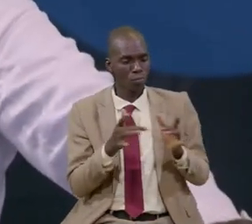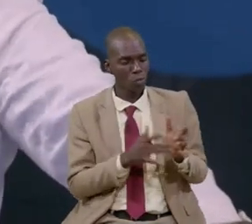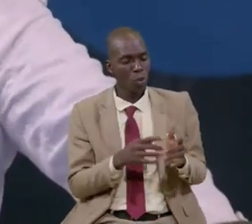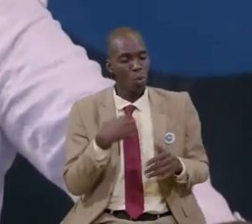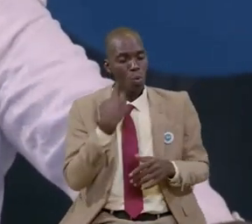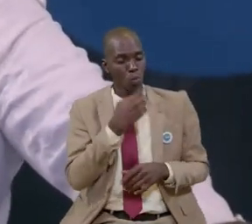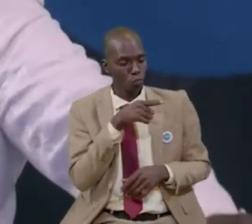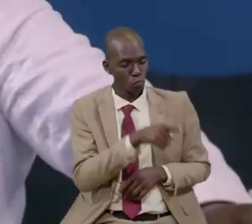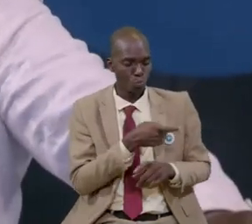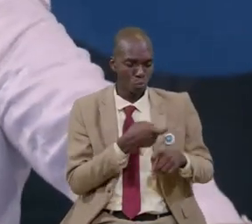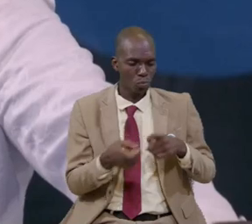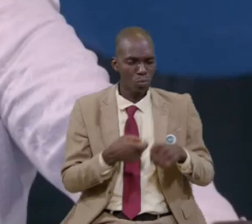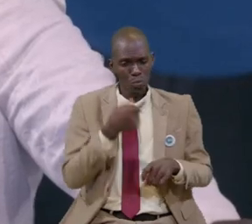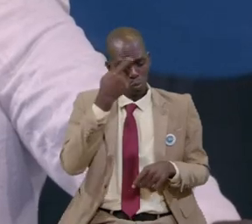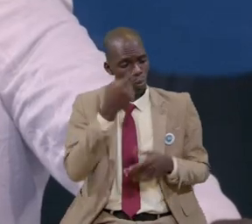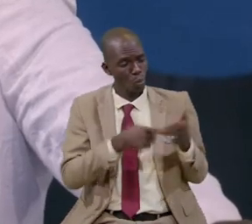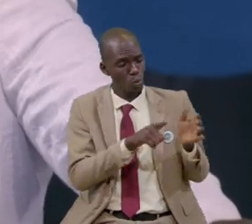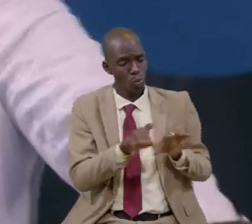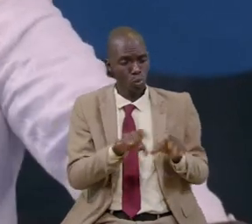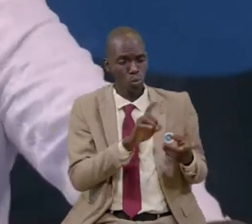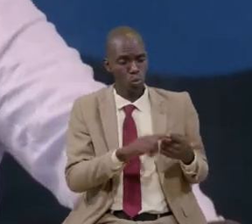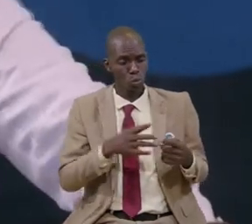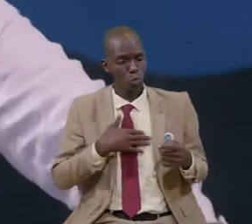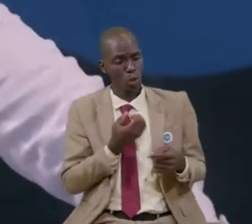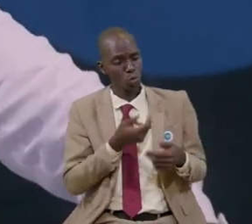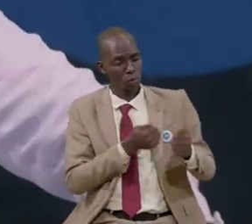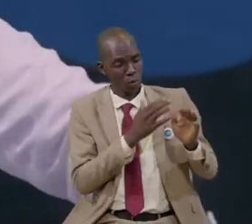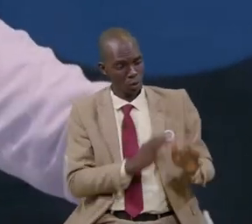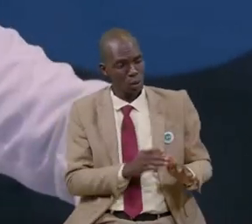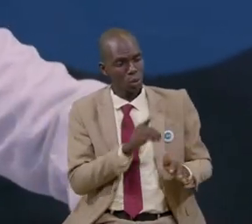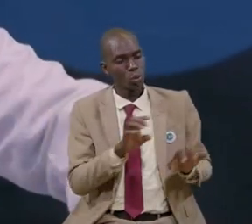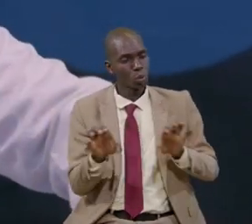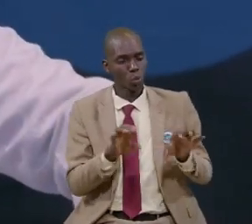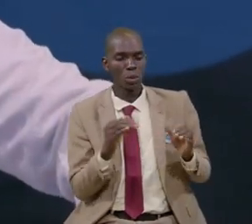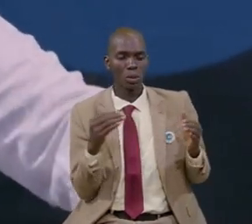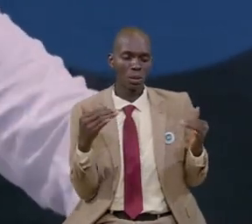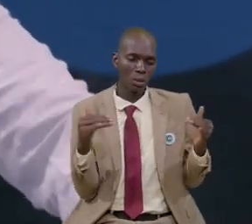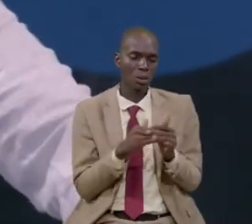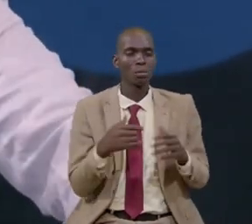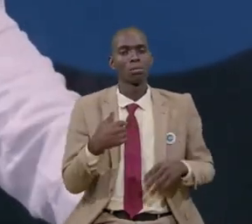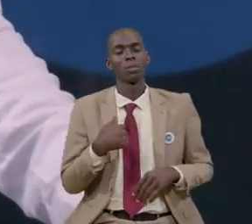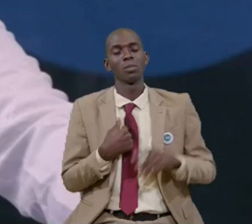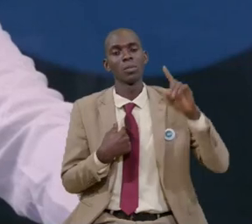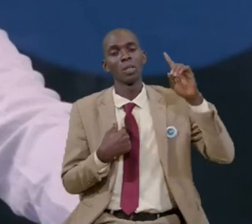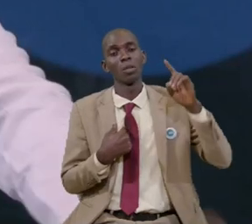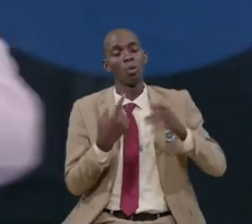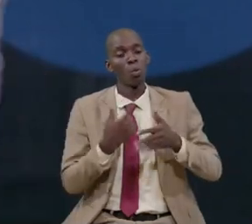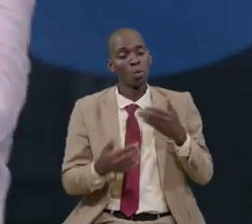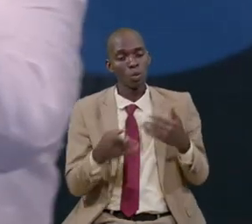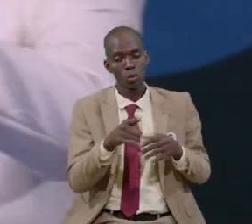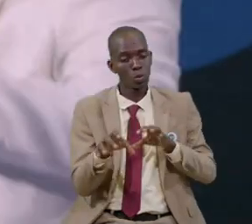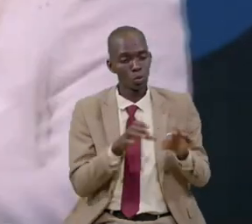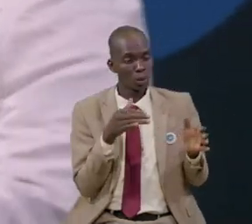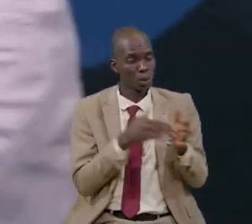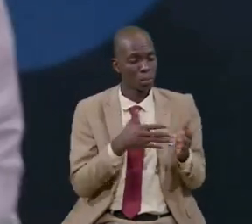que tu fais à mes disciples, tu me le fais. Ce que tu fais contre mes disciples,